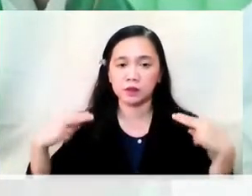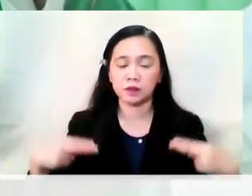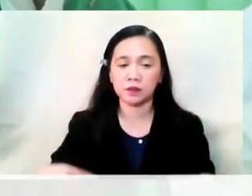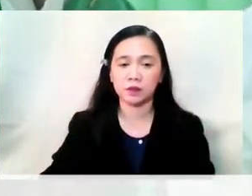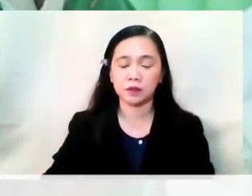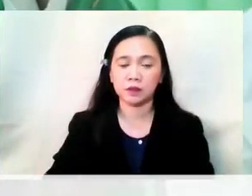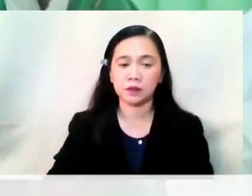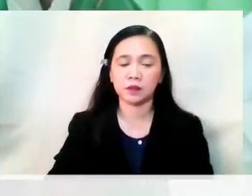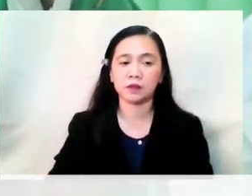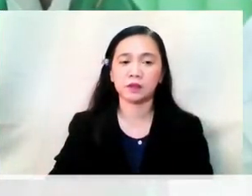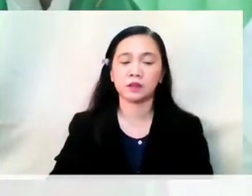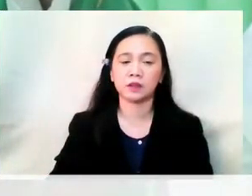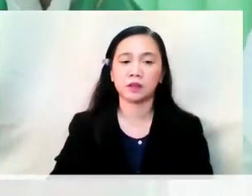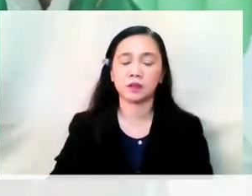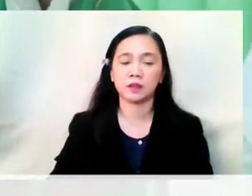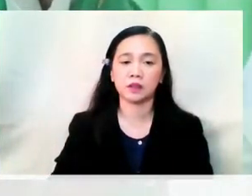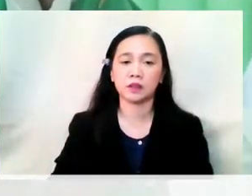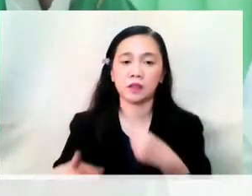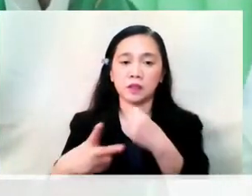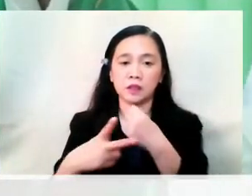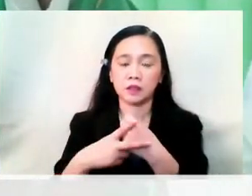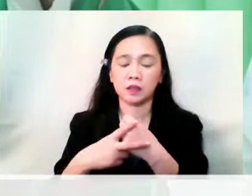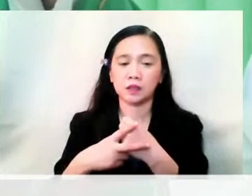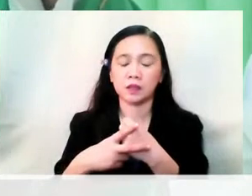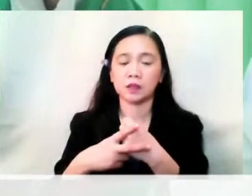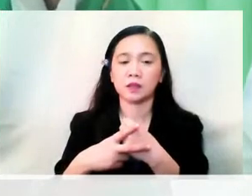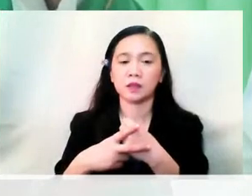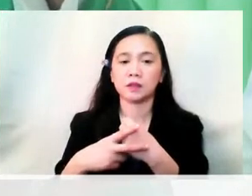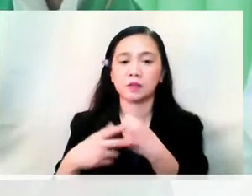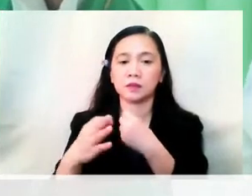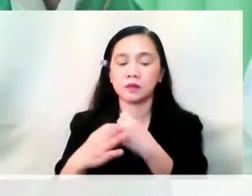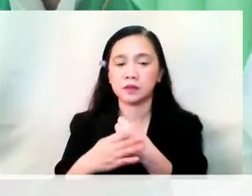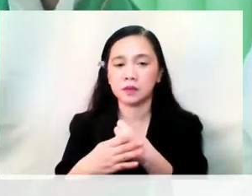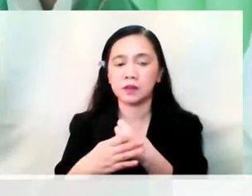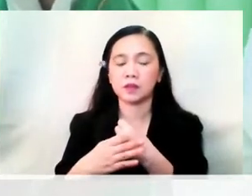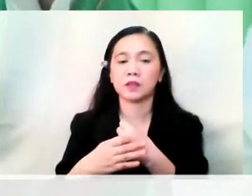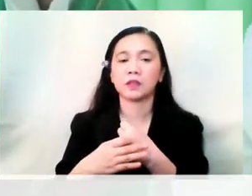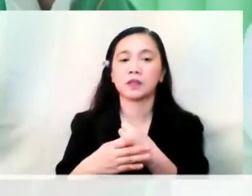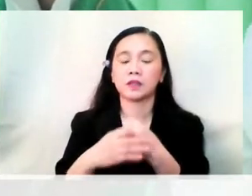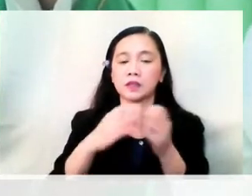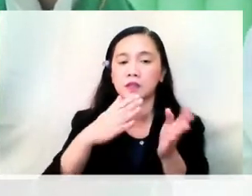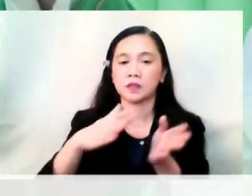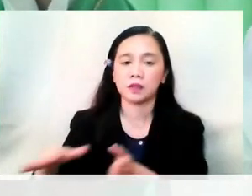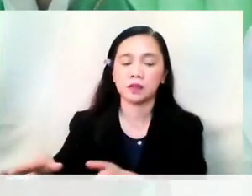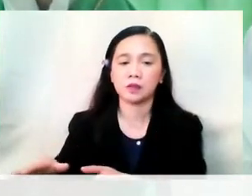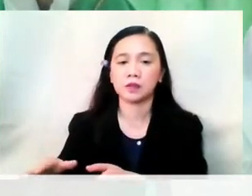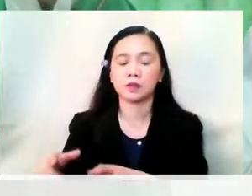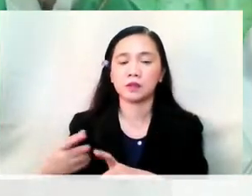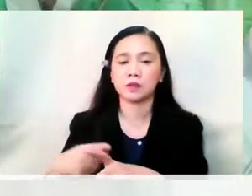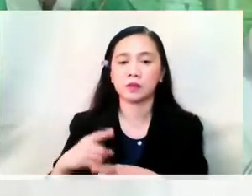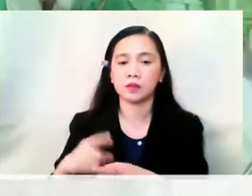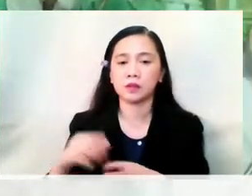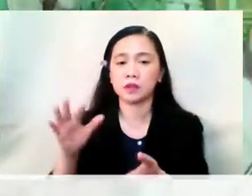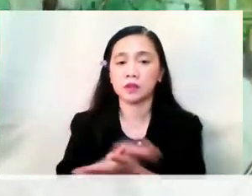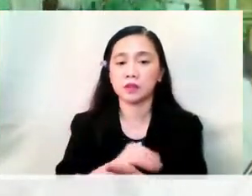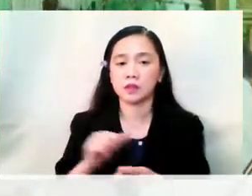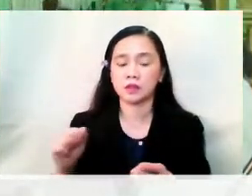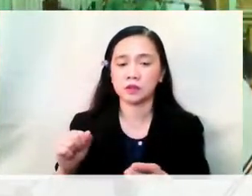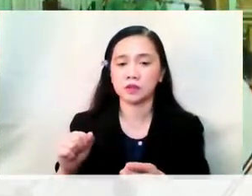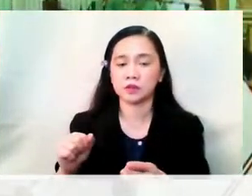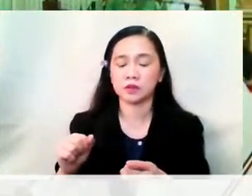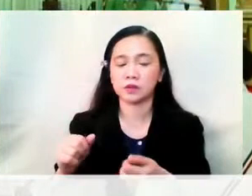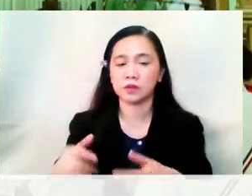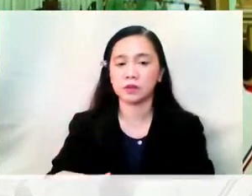iadya mo sila sa lahat ng makasisira sa kanilang pagkatao. Higit sa lahat, Ama, gawin